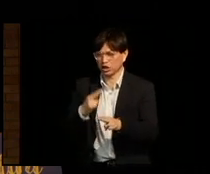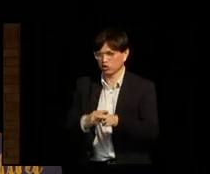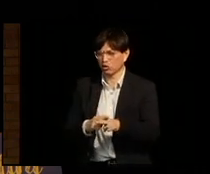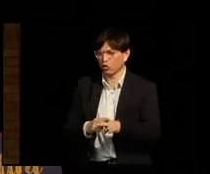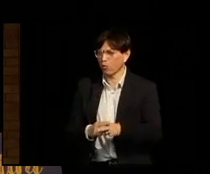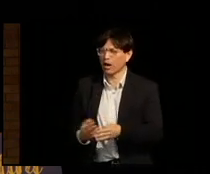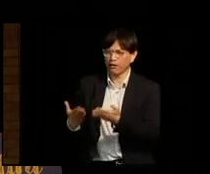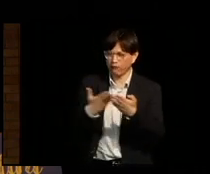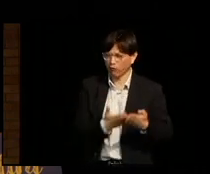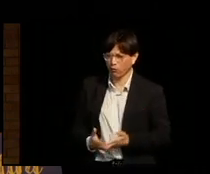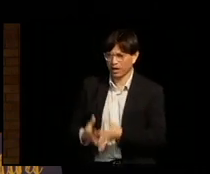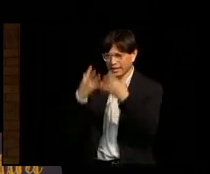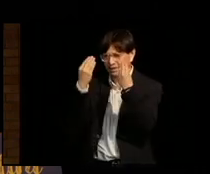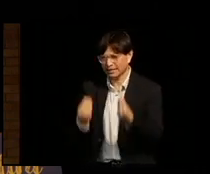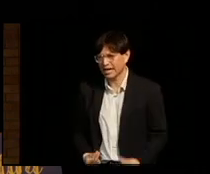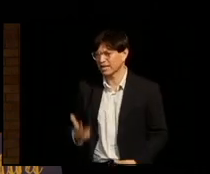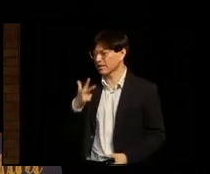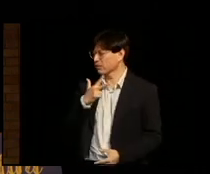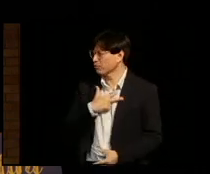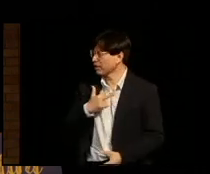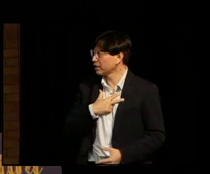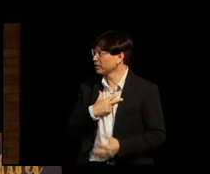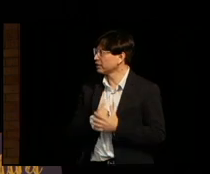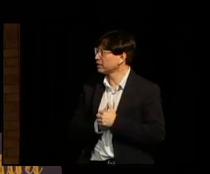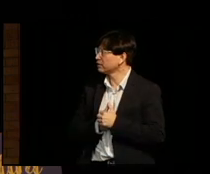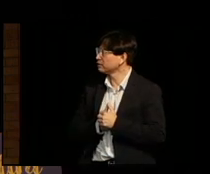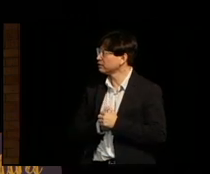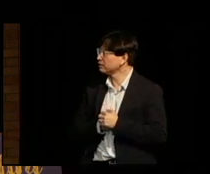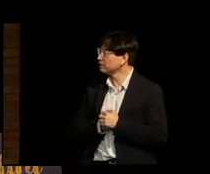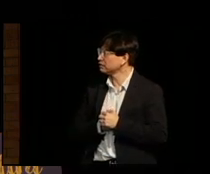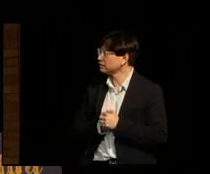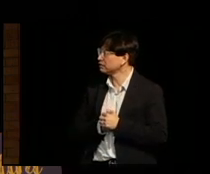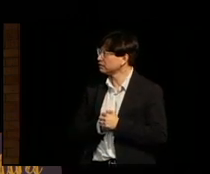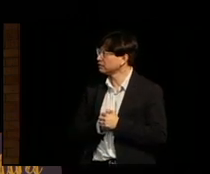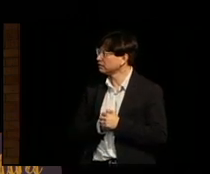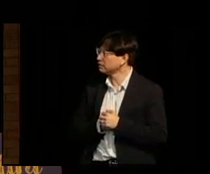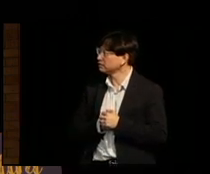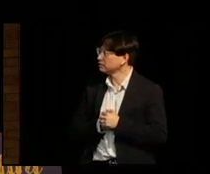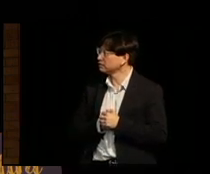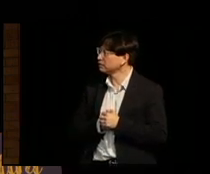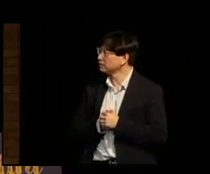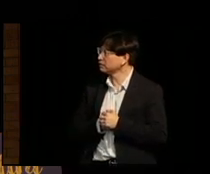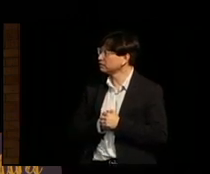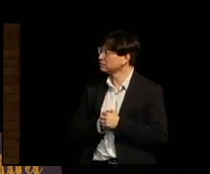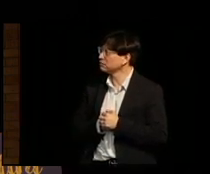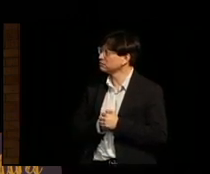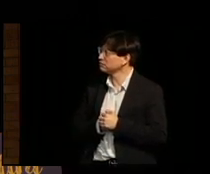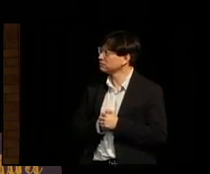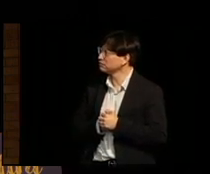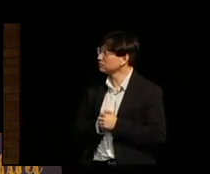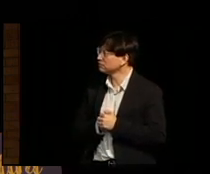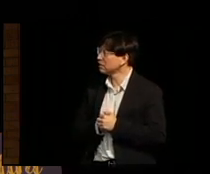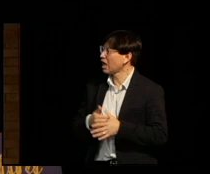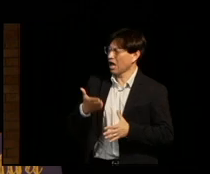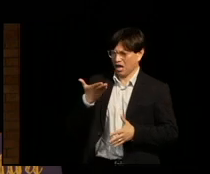e ne ho conosciuti così tanti pur Appunto non facendo parte di di questa di questa realtà che